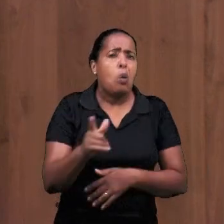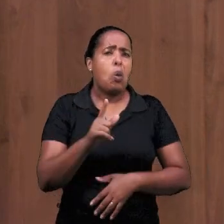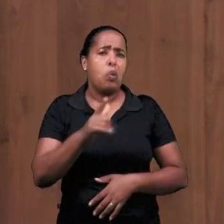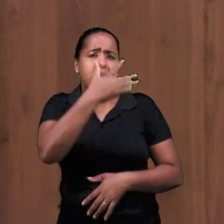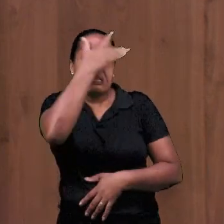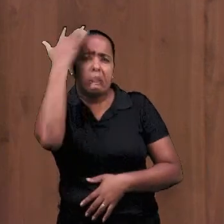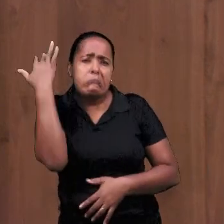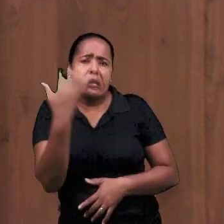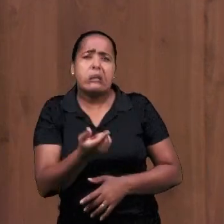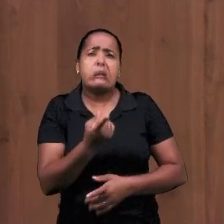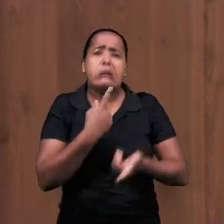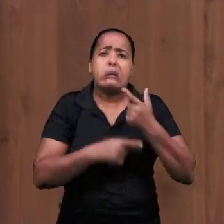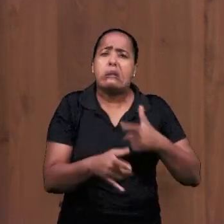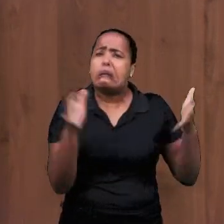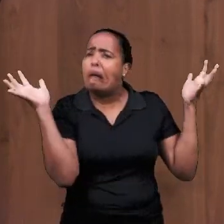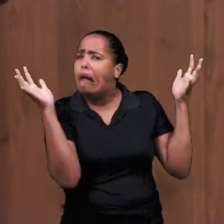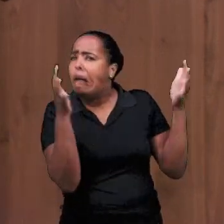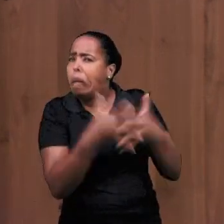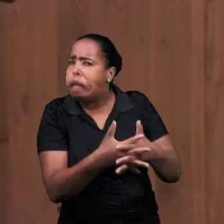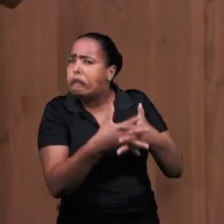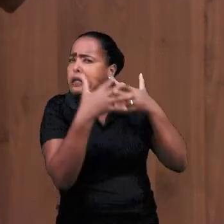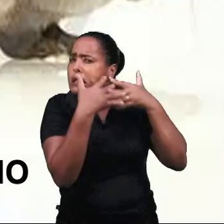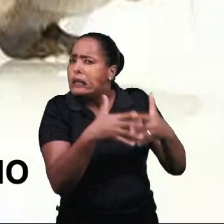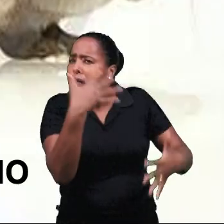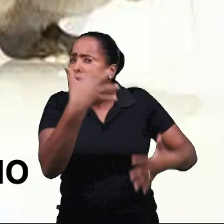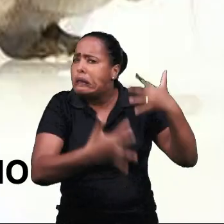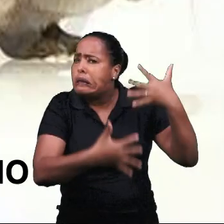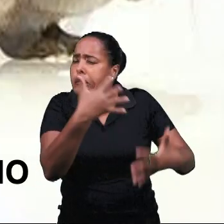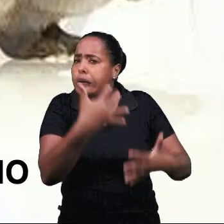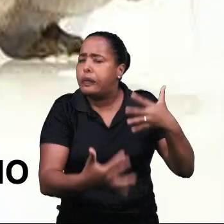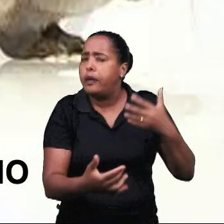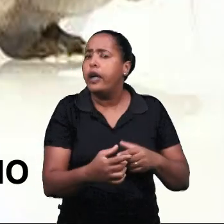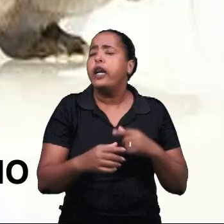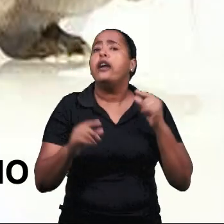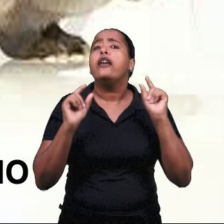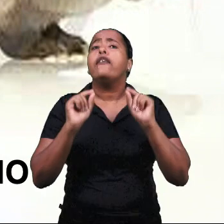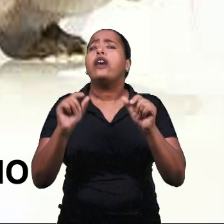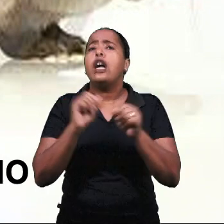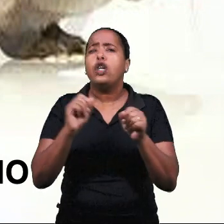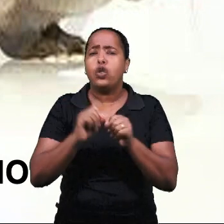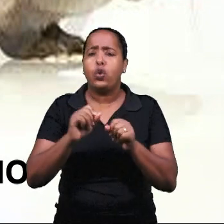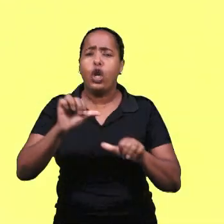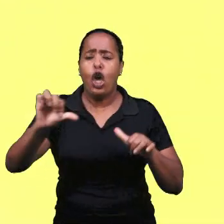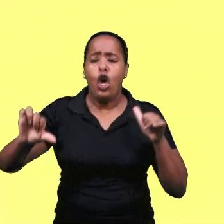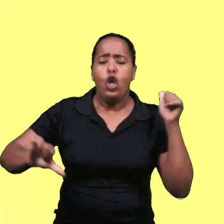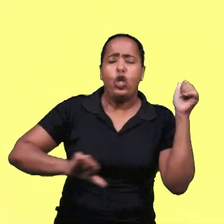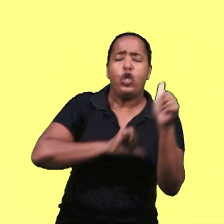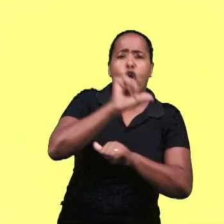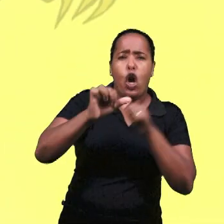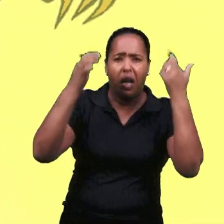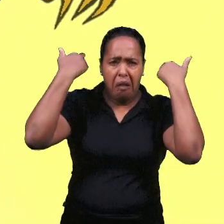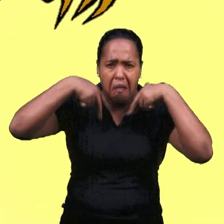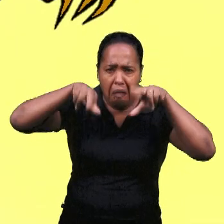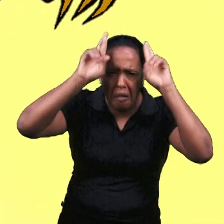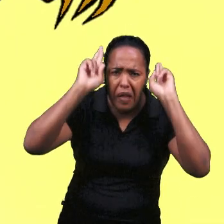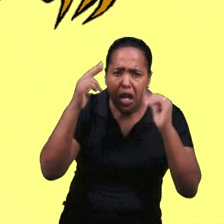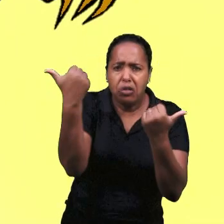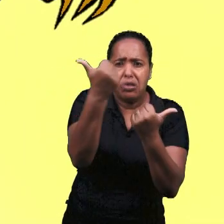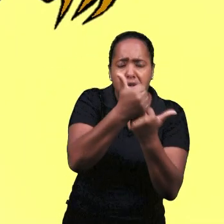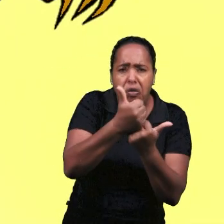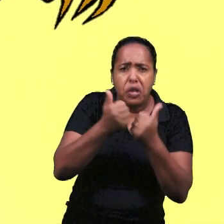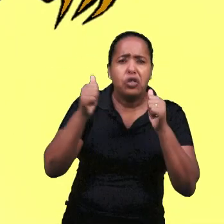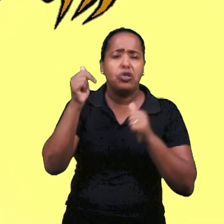les personnes veulent encore déranger, confondre. Et qu'est-ce qu'ils font? Ils changent l'agneau pour l'agneau.